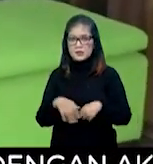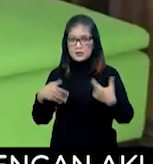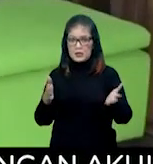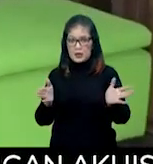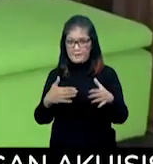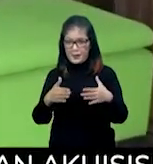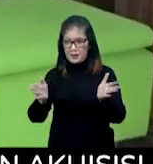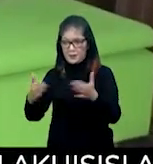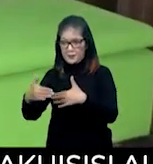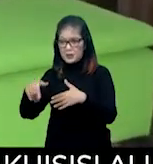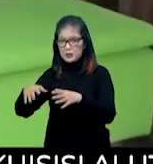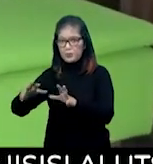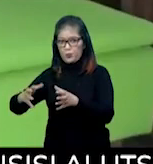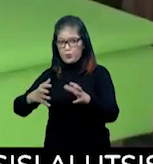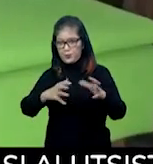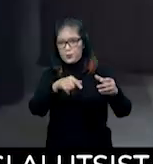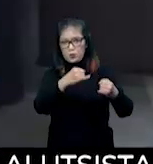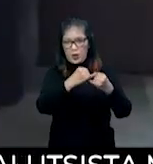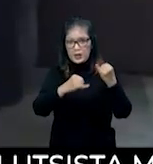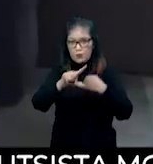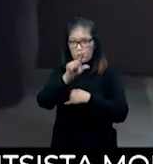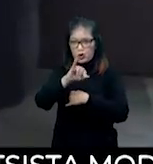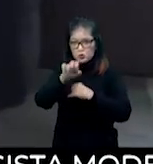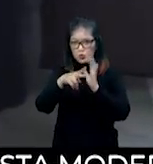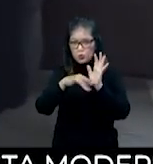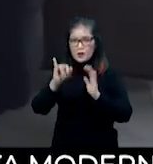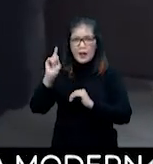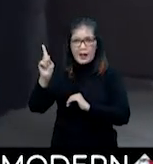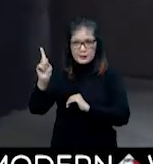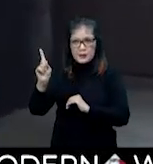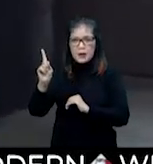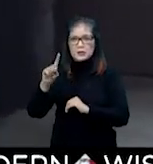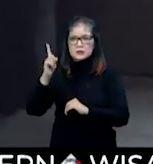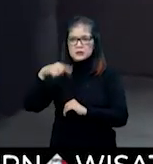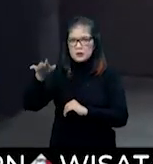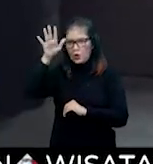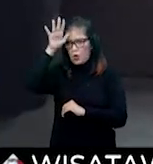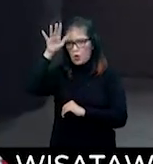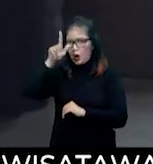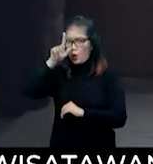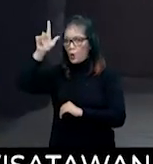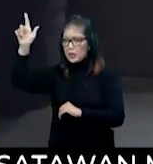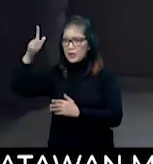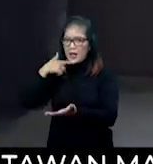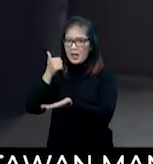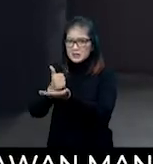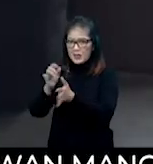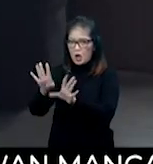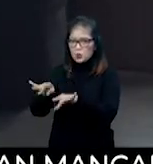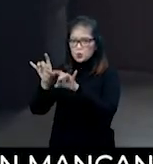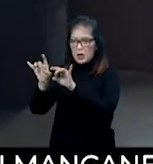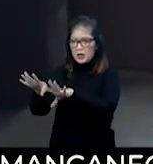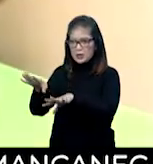telah dipesan hingga bulan Juni mendatang pemesanan kamar hotel berasal dari wisatawan asing asal Australia sementara wisatawan Eropa masih